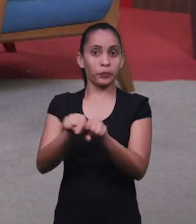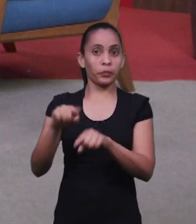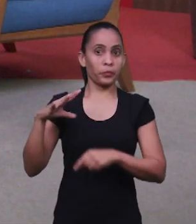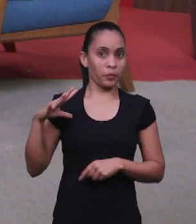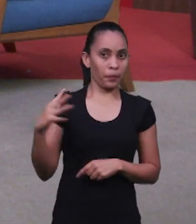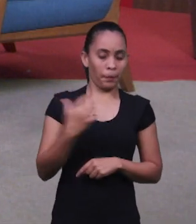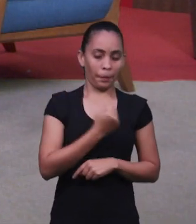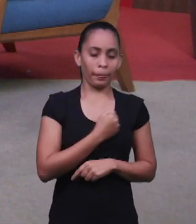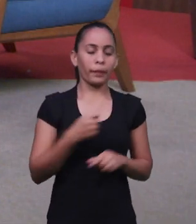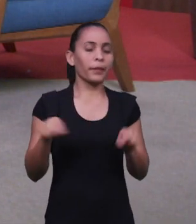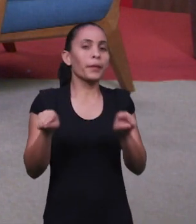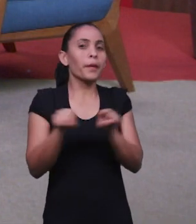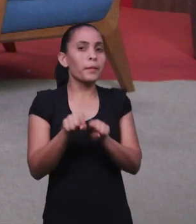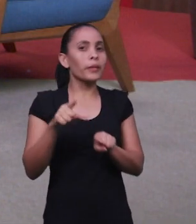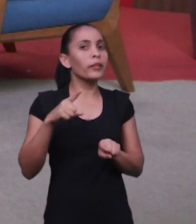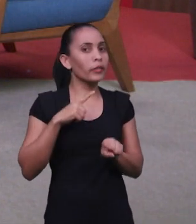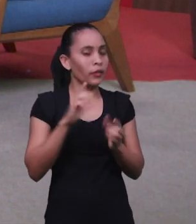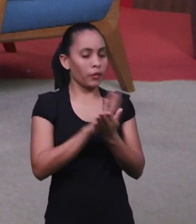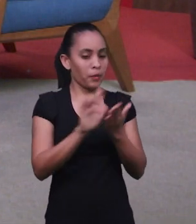Dieu. Il y a